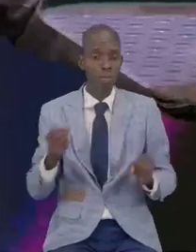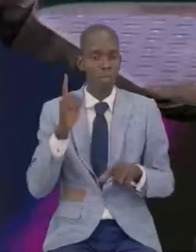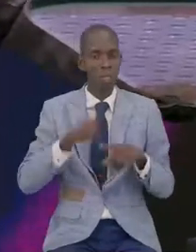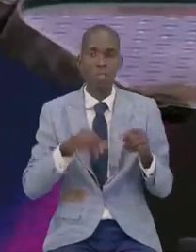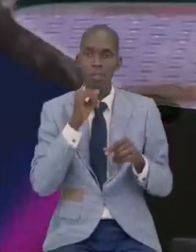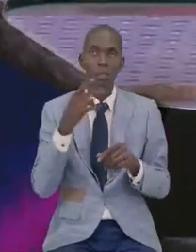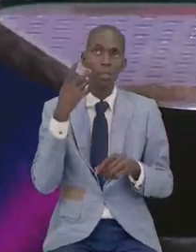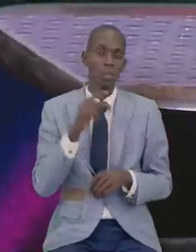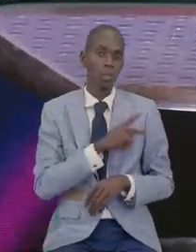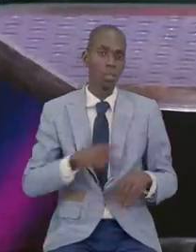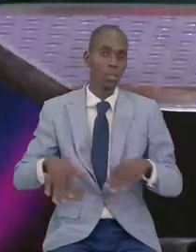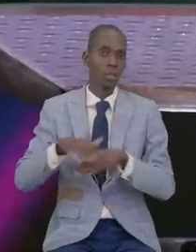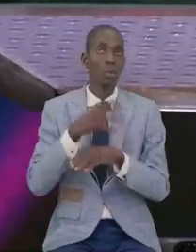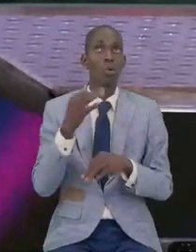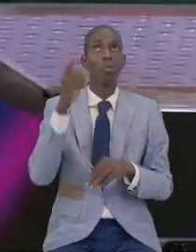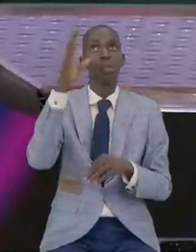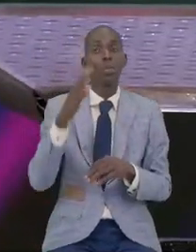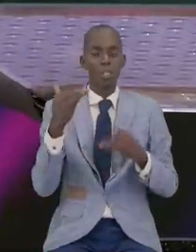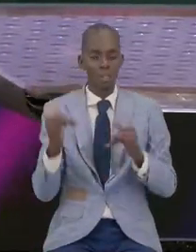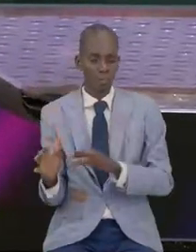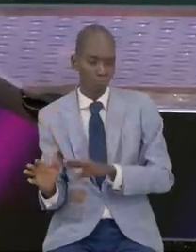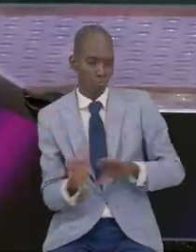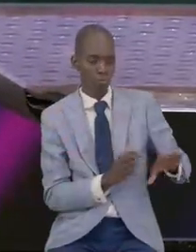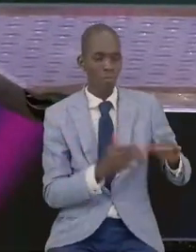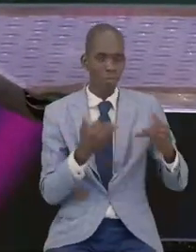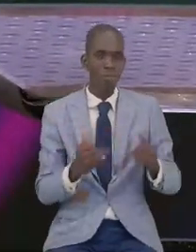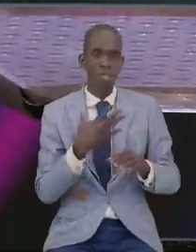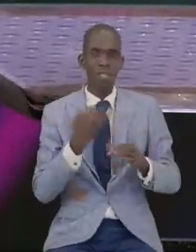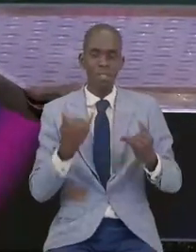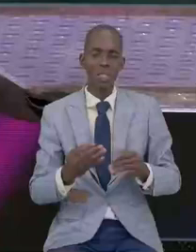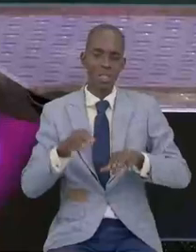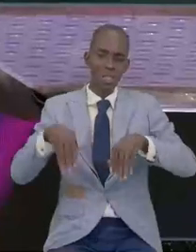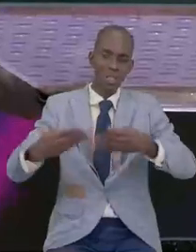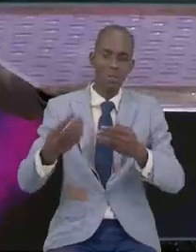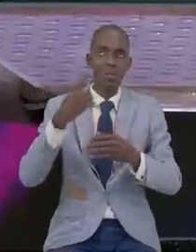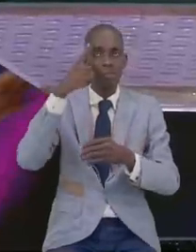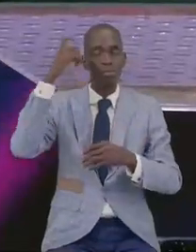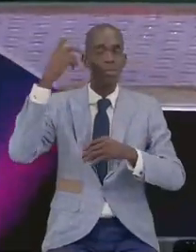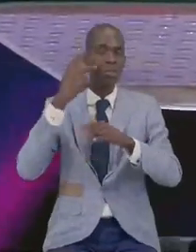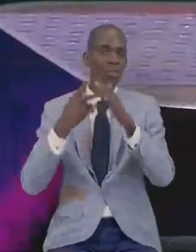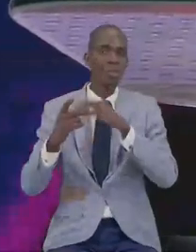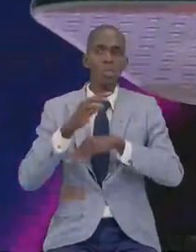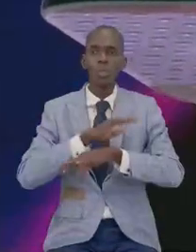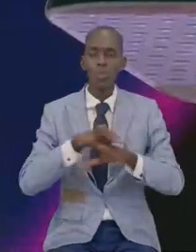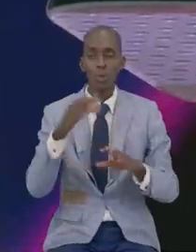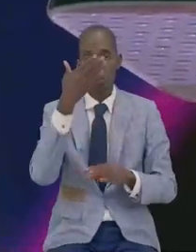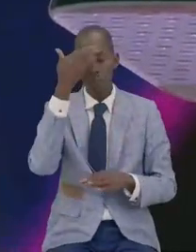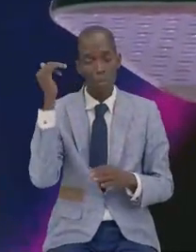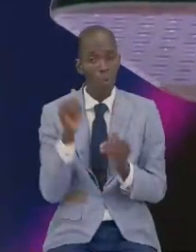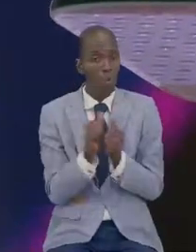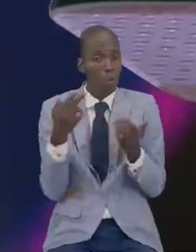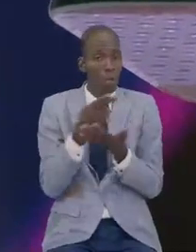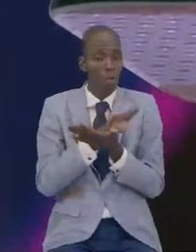et on court après rêve et songe, personne ne sera né de nouveau. N'oubliez pas que sans